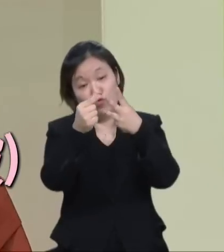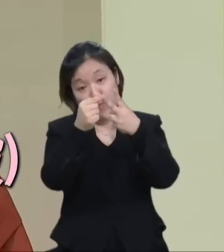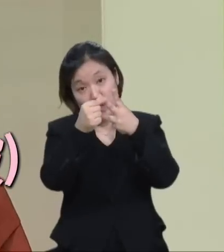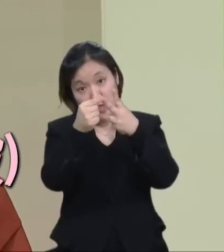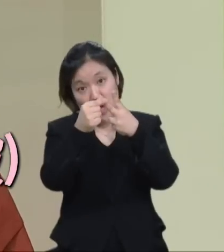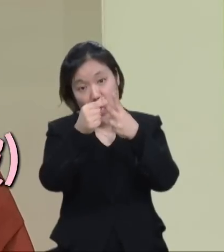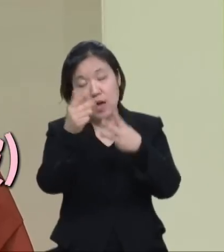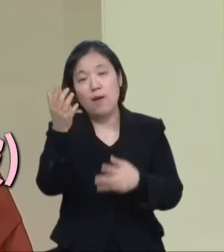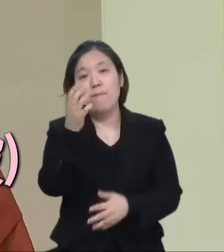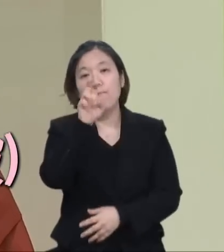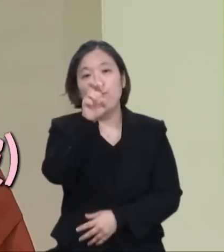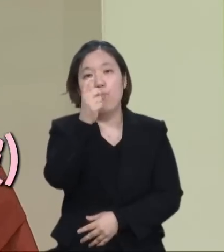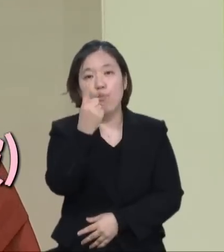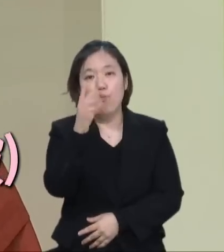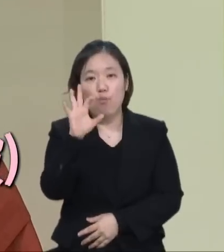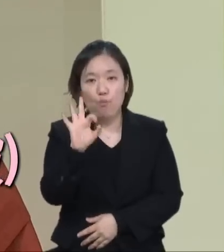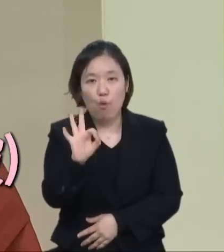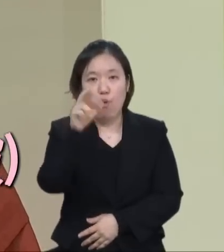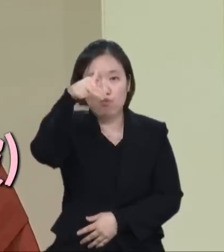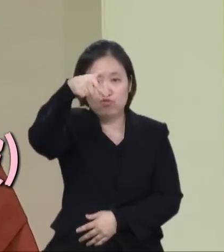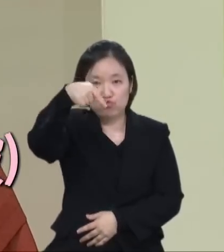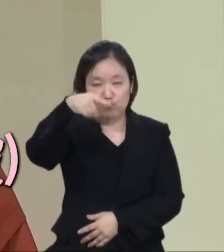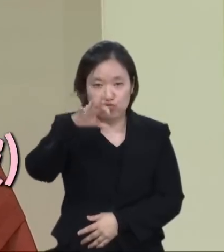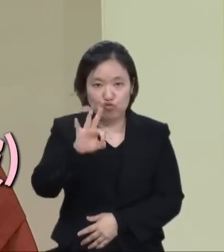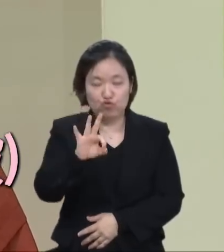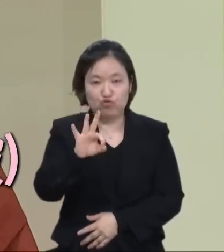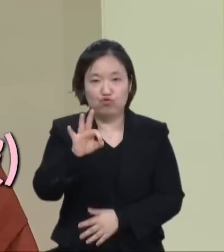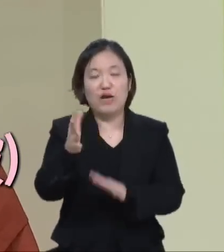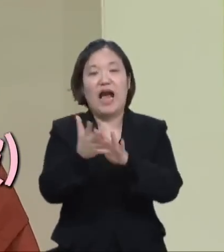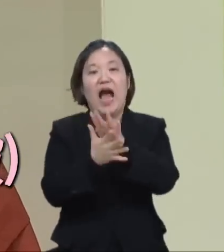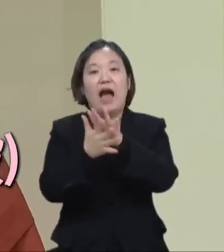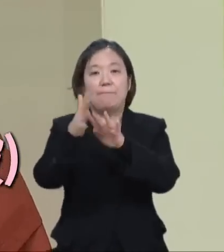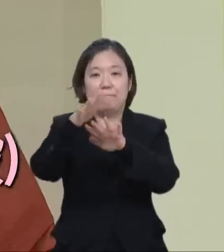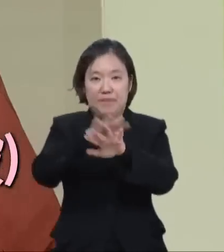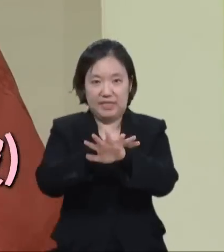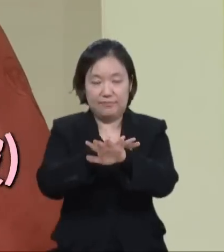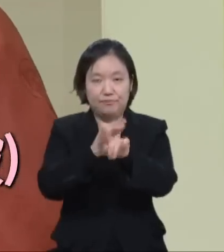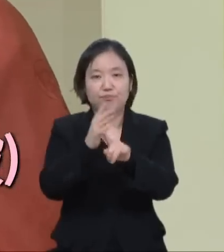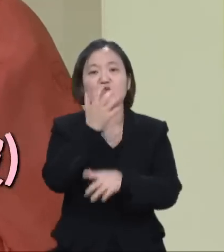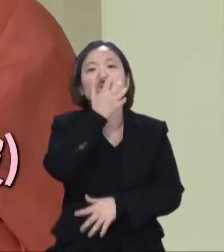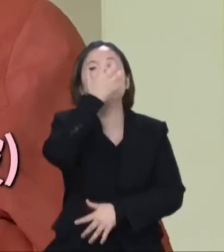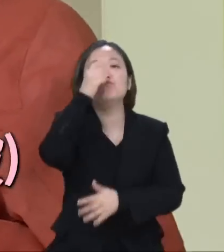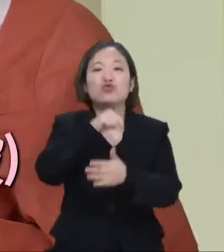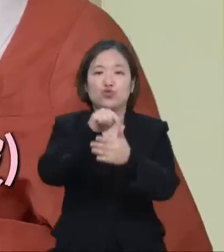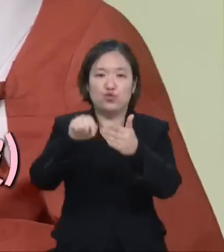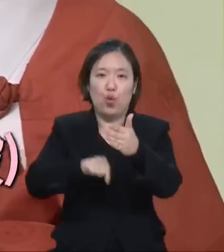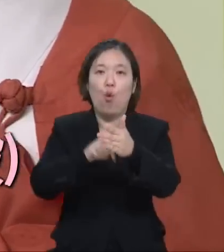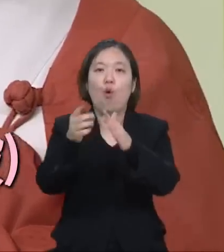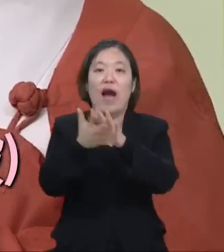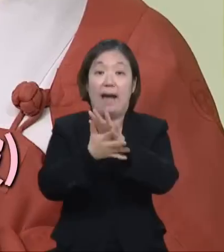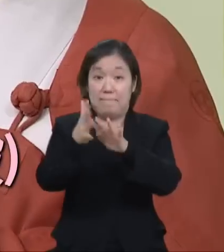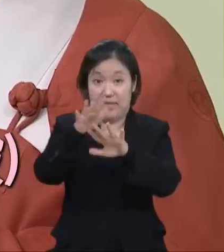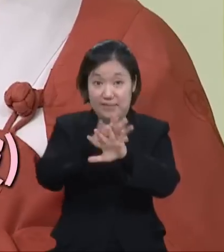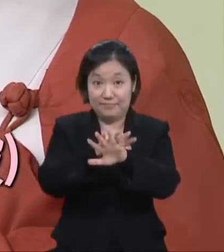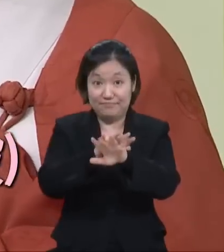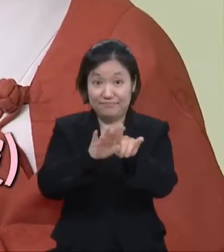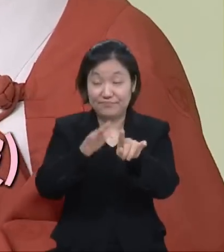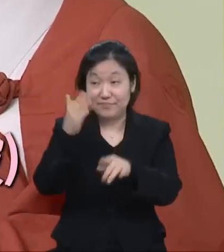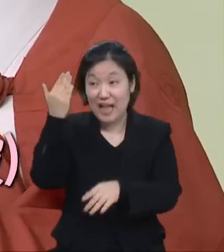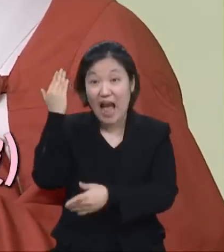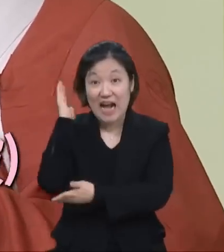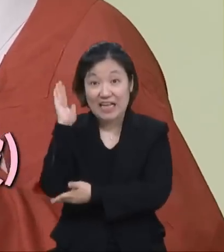몽중가피입니다 몽중 꿈에서 받는 카피입니다 꿈에서 금방 얘기한 그 대선행